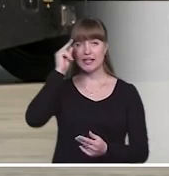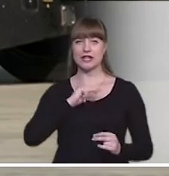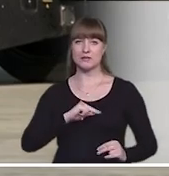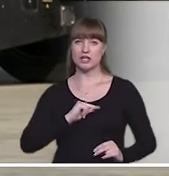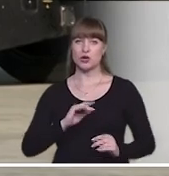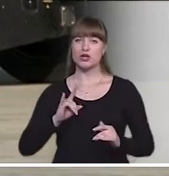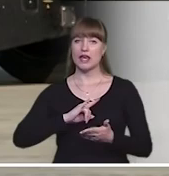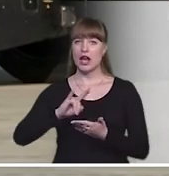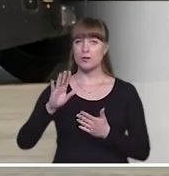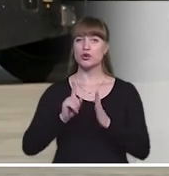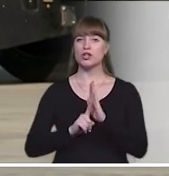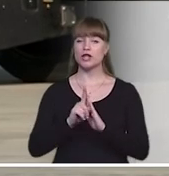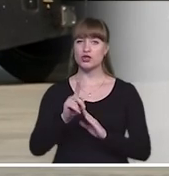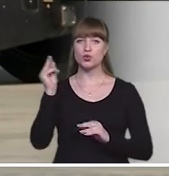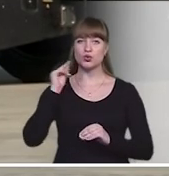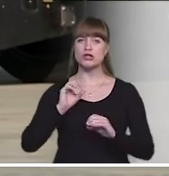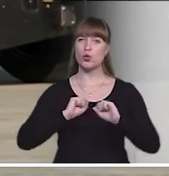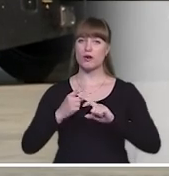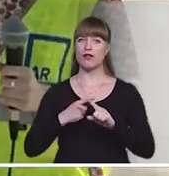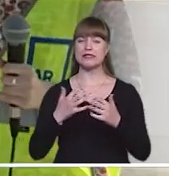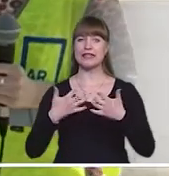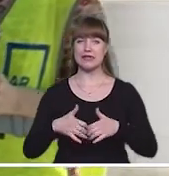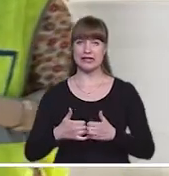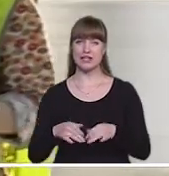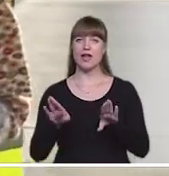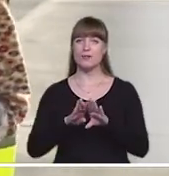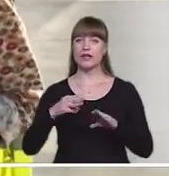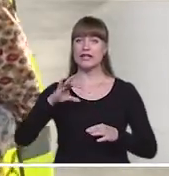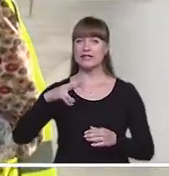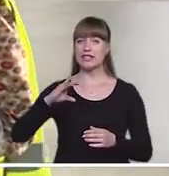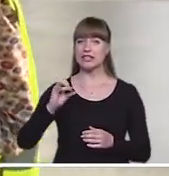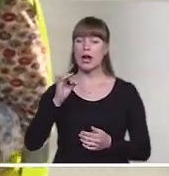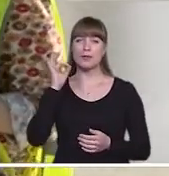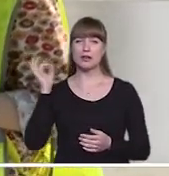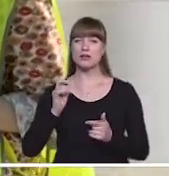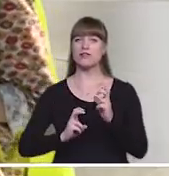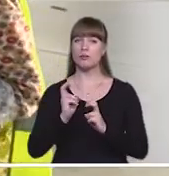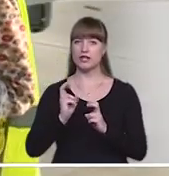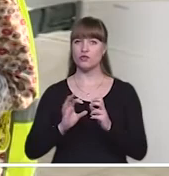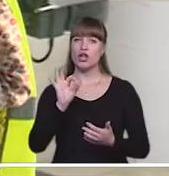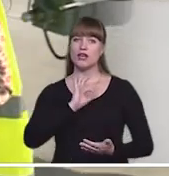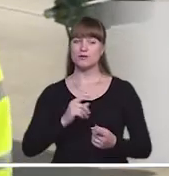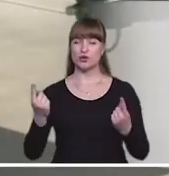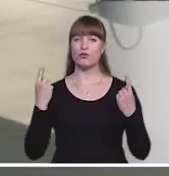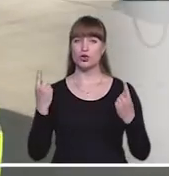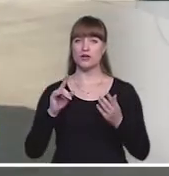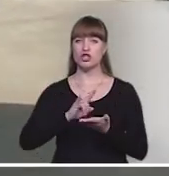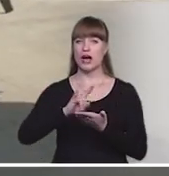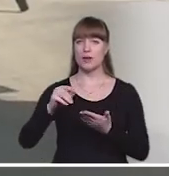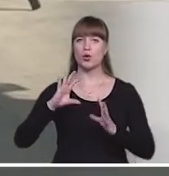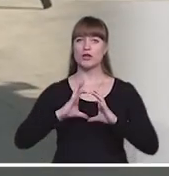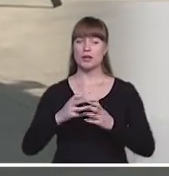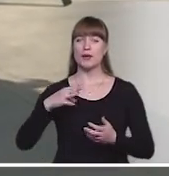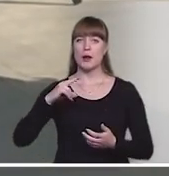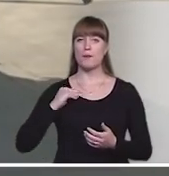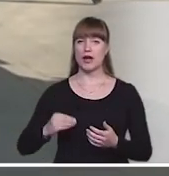сотрудники аэропорта начнут учиться управлять этой техникой. Такие телетрапы немецкого производства используют в крупнейших аэропортах мира. В Париже,